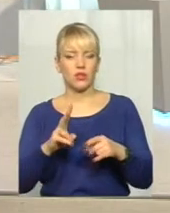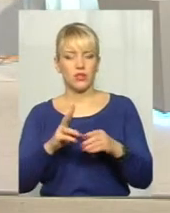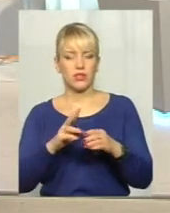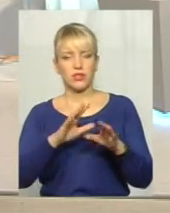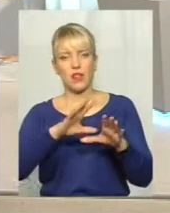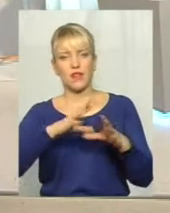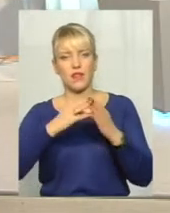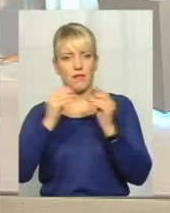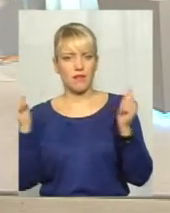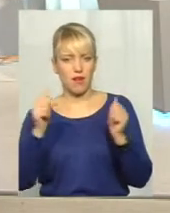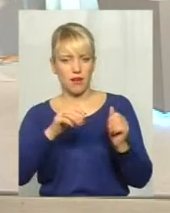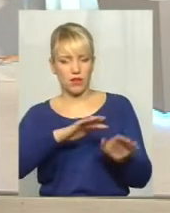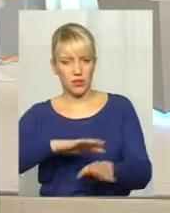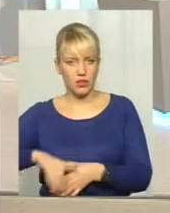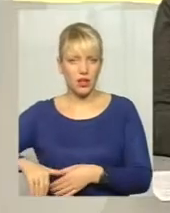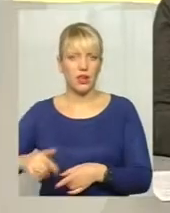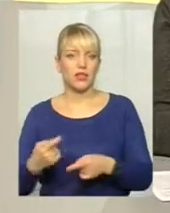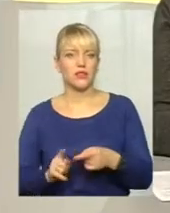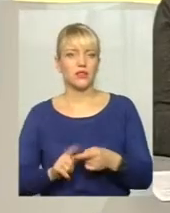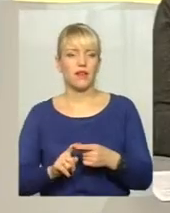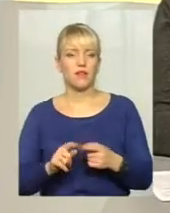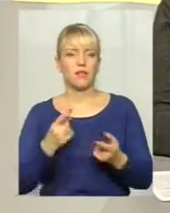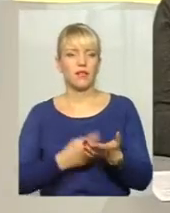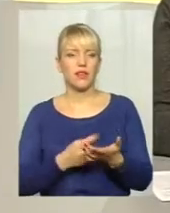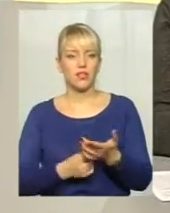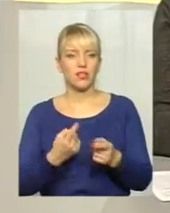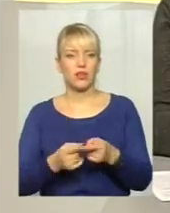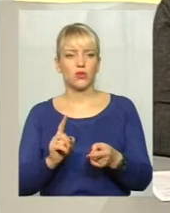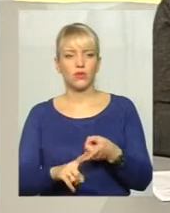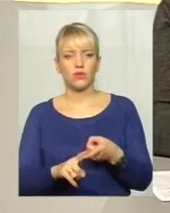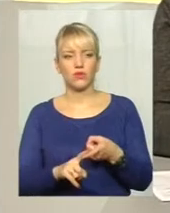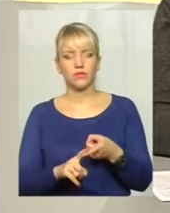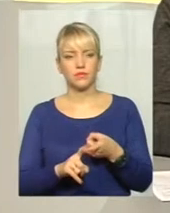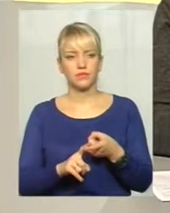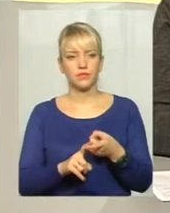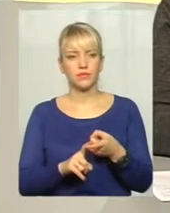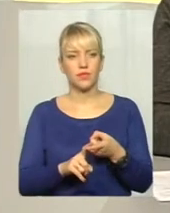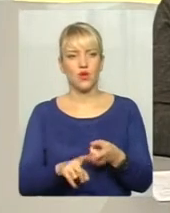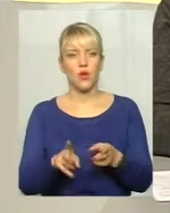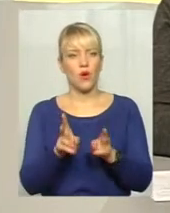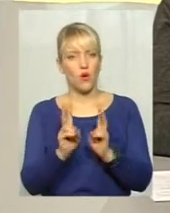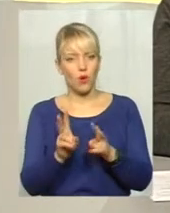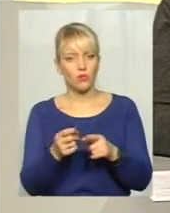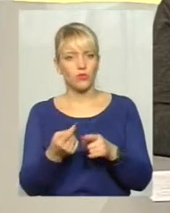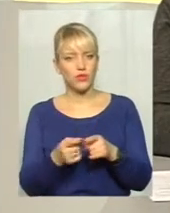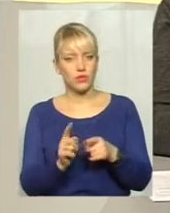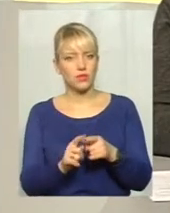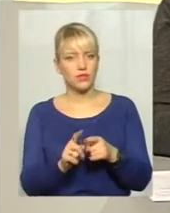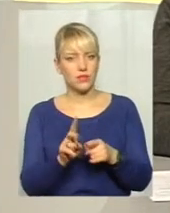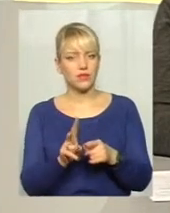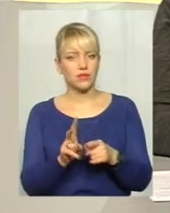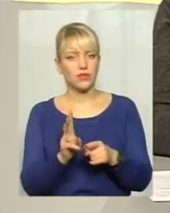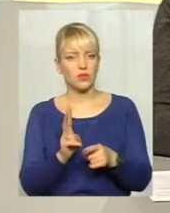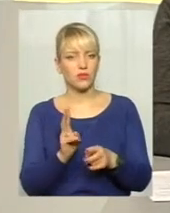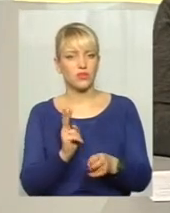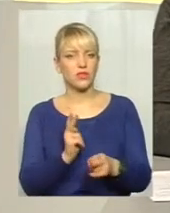зняли. Ось це, мабуть, також підтвердження того, що ну, комусь то дошкуляють ну,